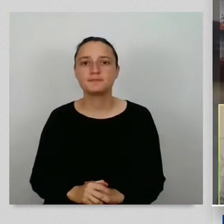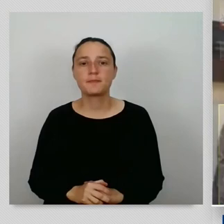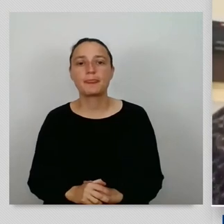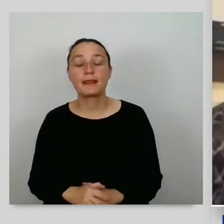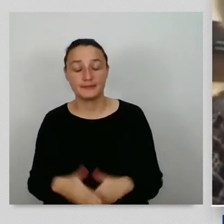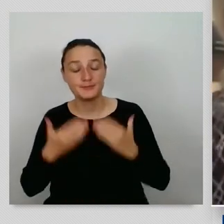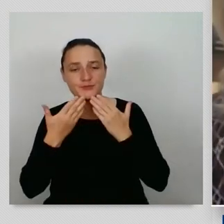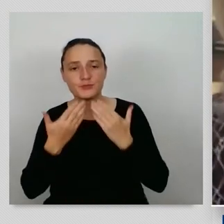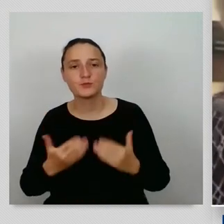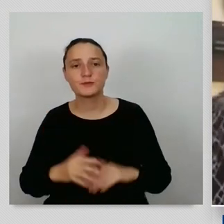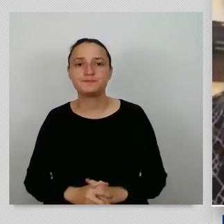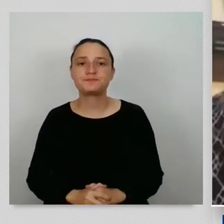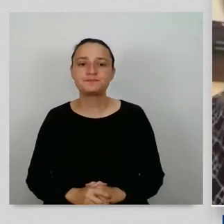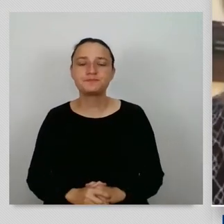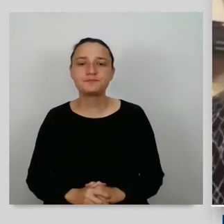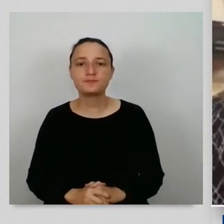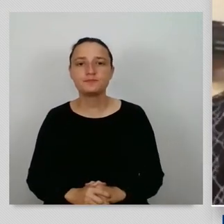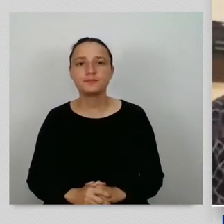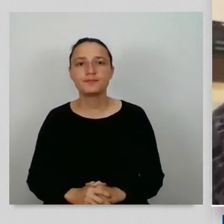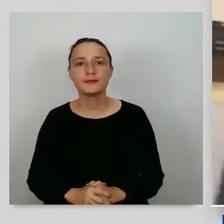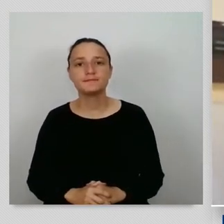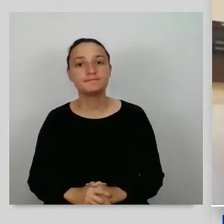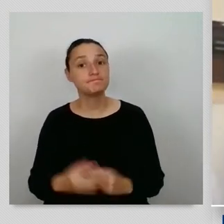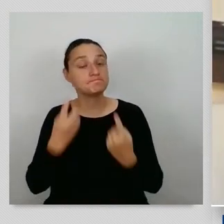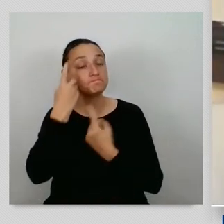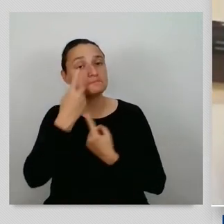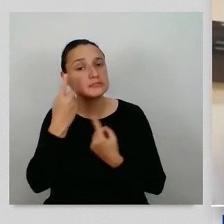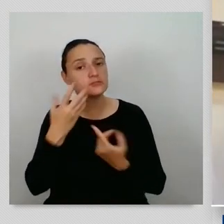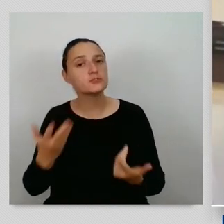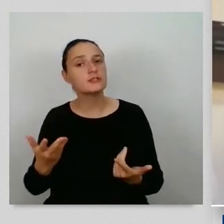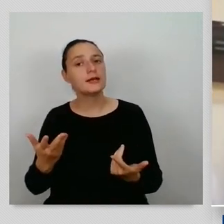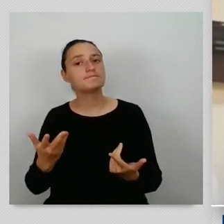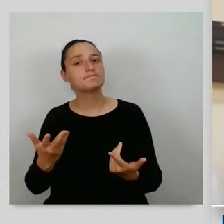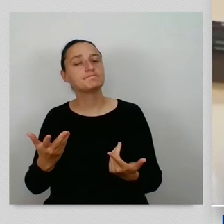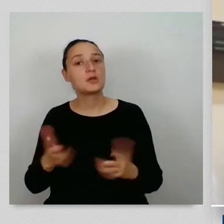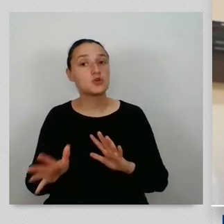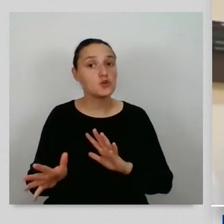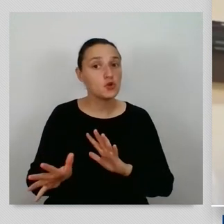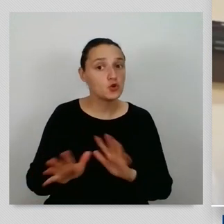Dziękuję bardzo. Myślę, że co do narzędzi